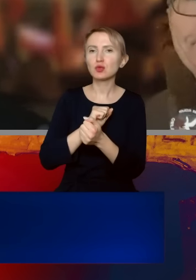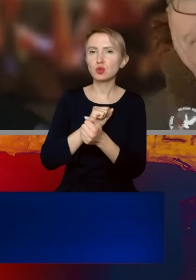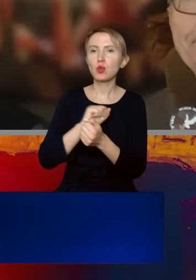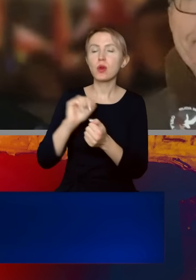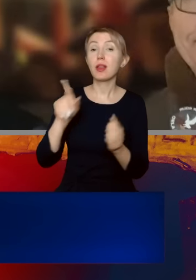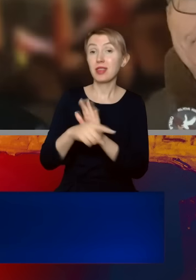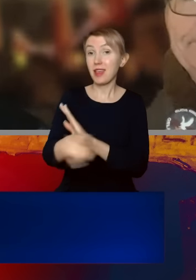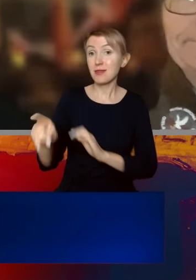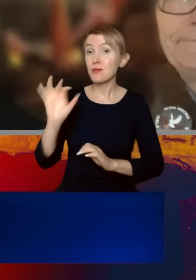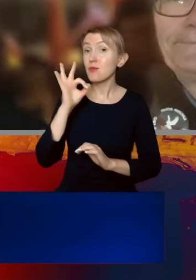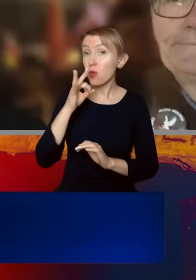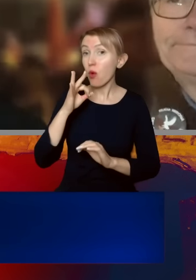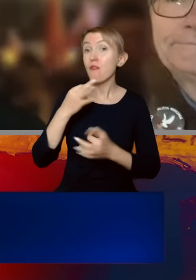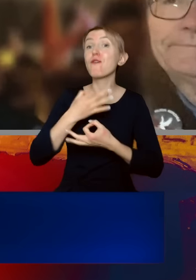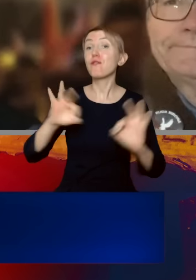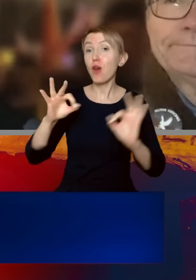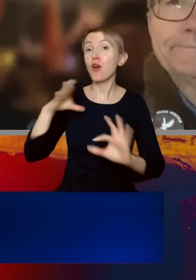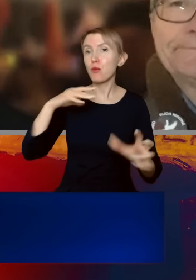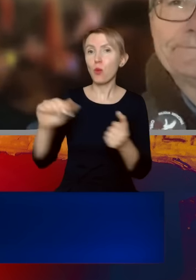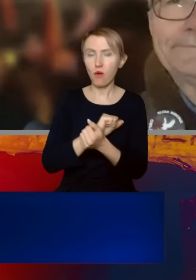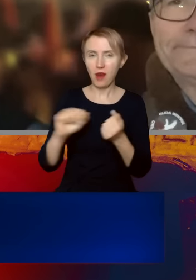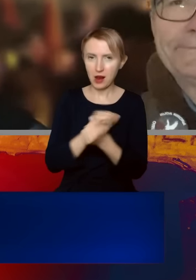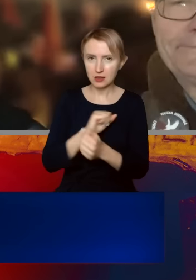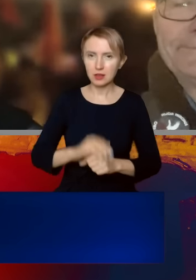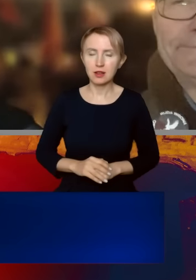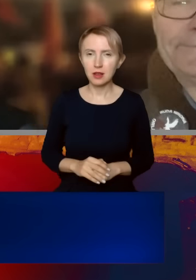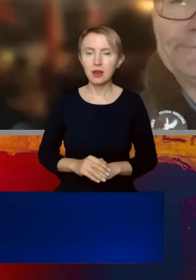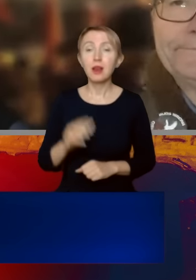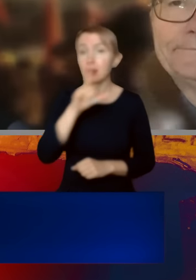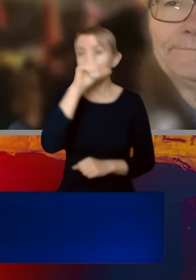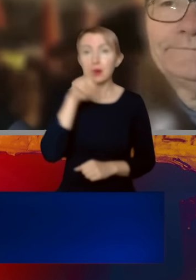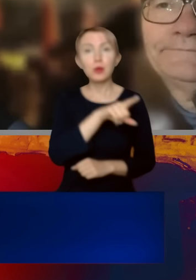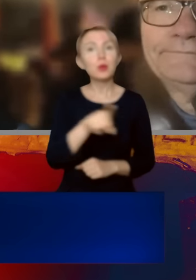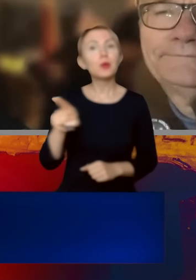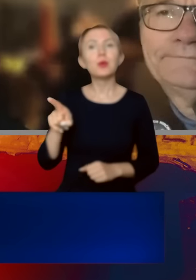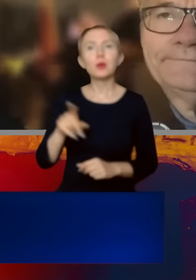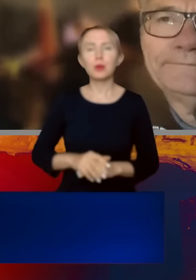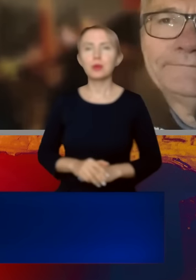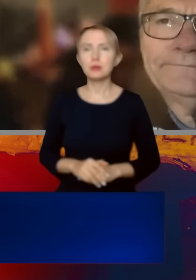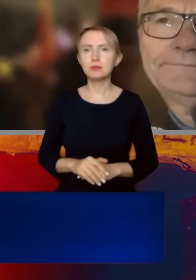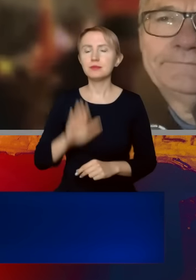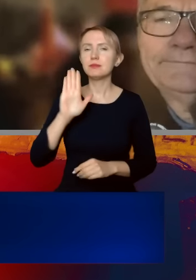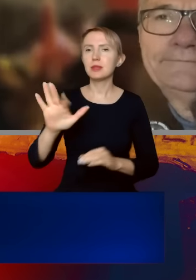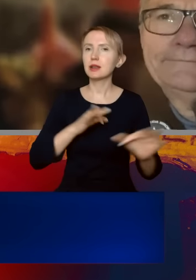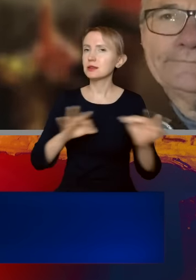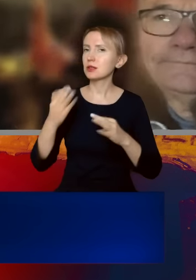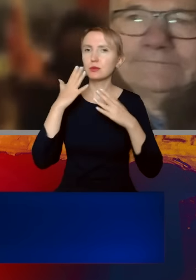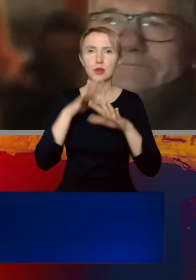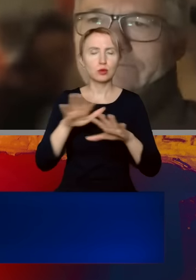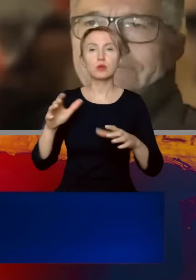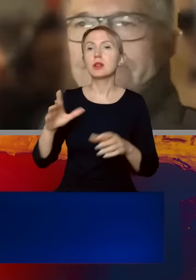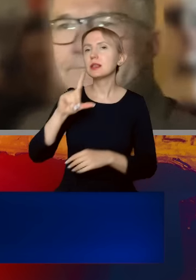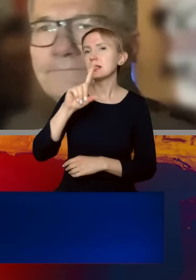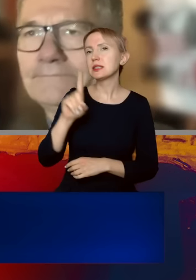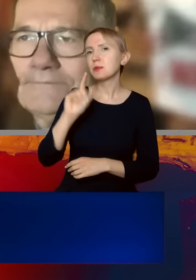młodzieży niegdyś wolność. I takich ludzi, którzy mają taką historię, jest tutaj wiele. Jest z nami Zbyszek